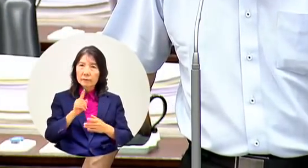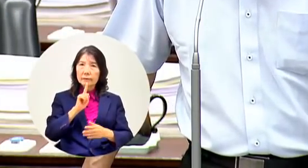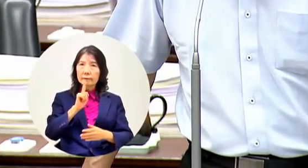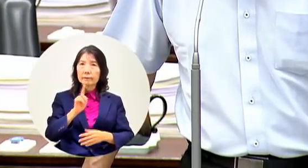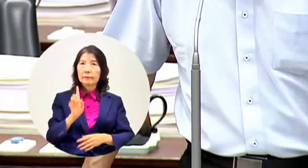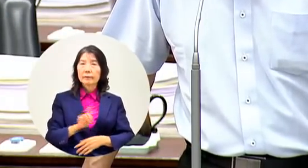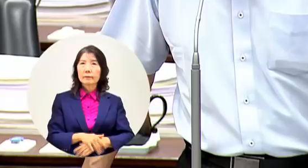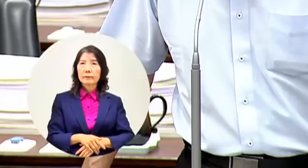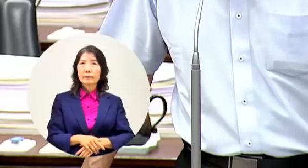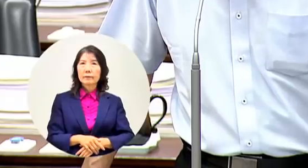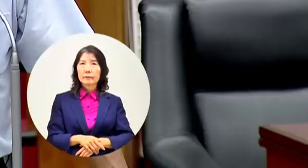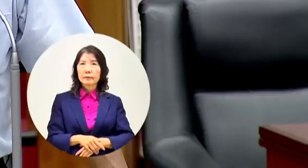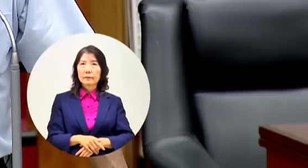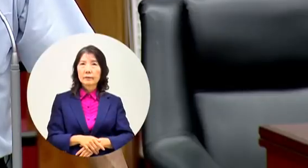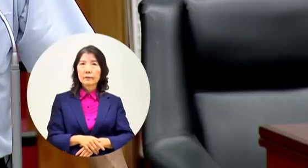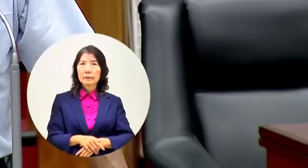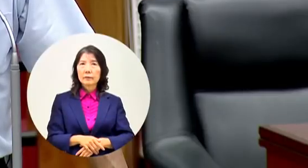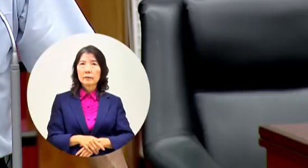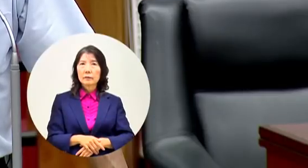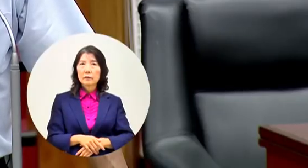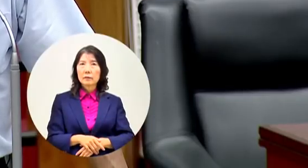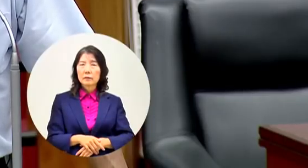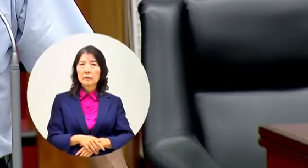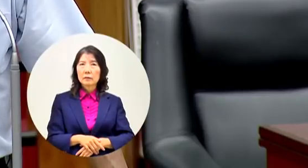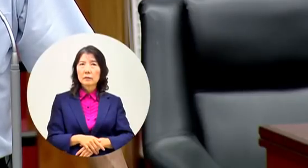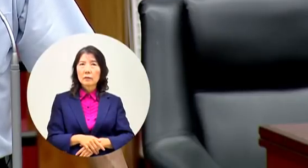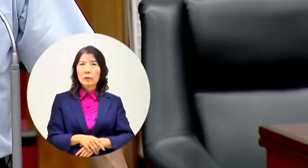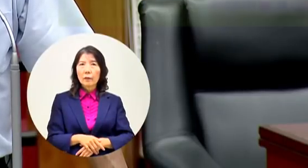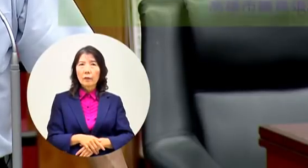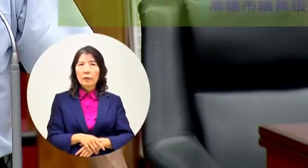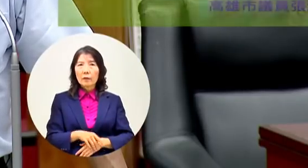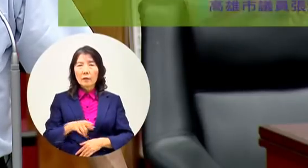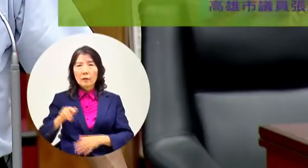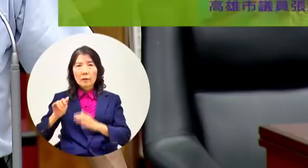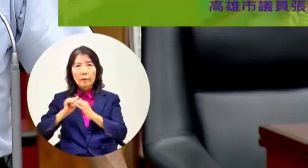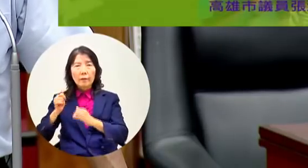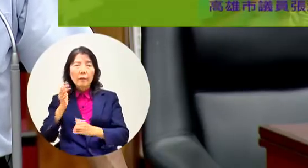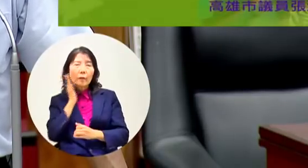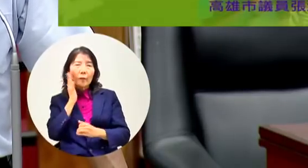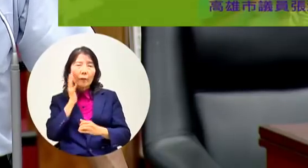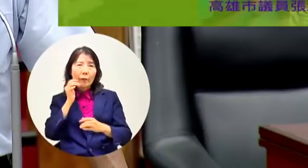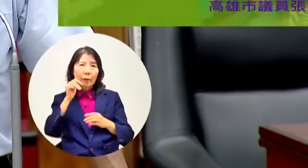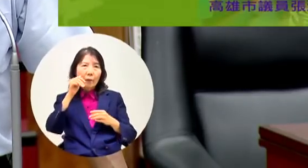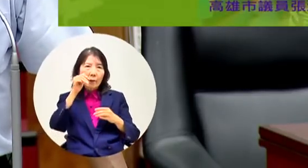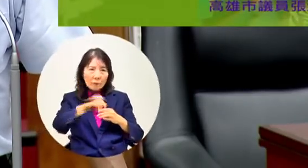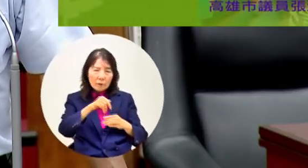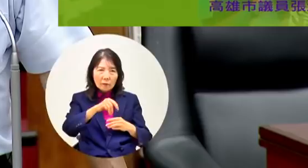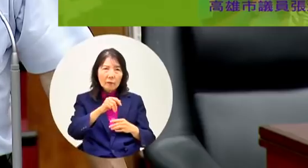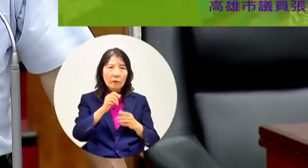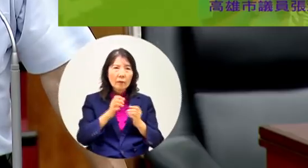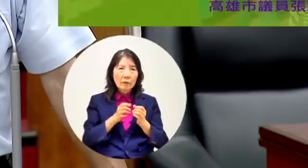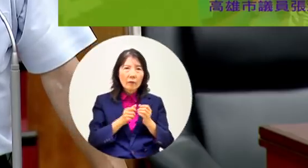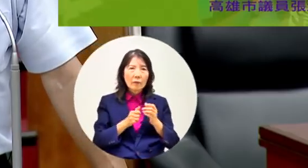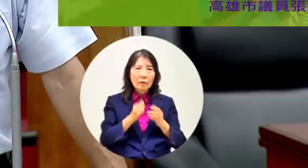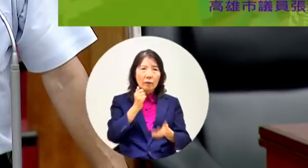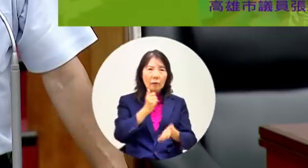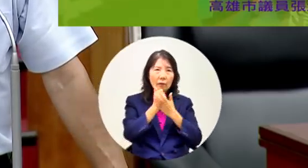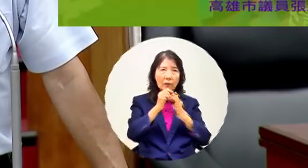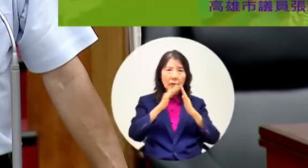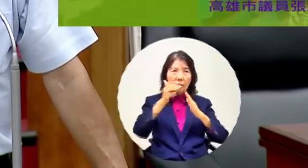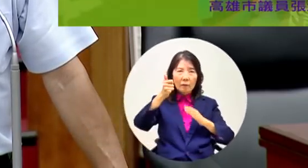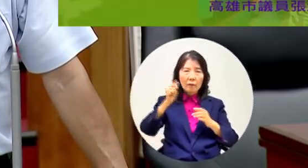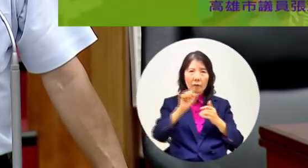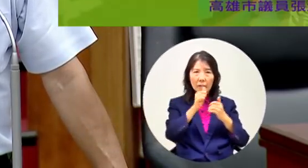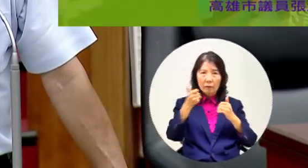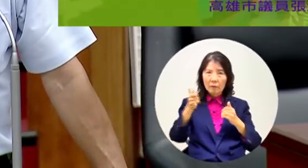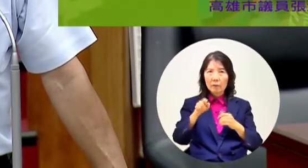们非常用宝贵的一票来支持我们来担任这个市长，包括担任议员，这